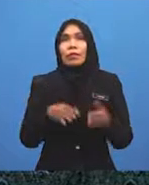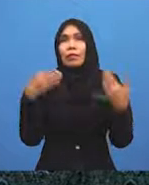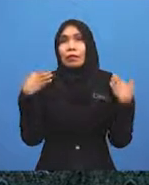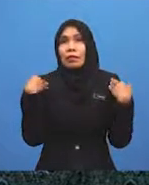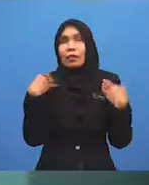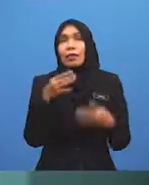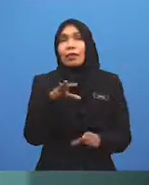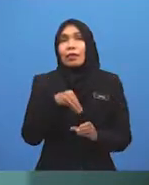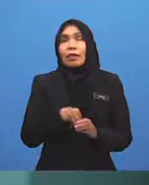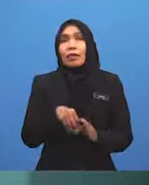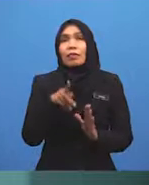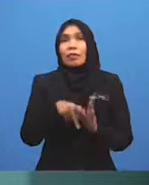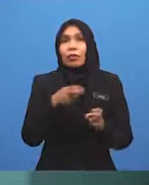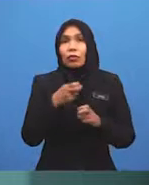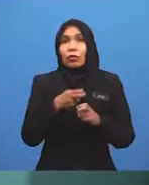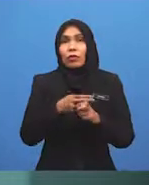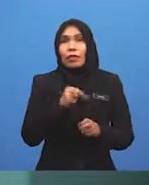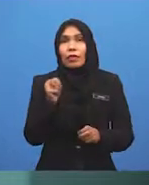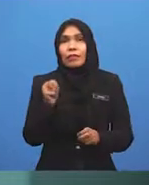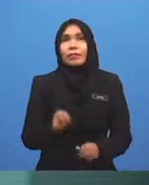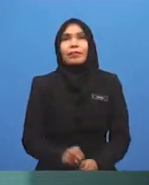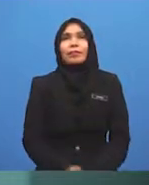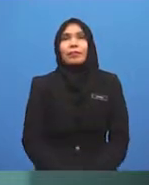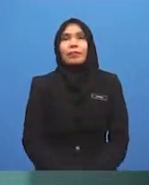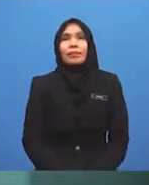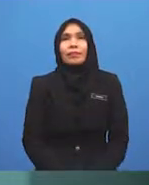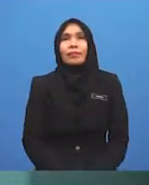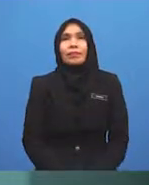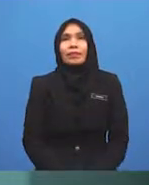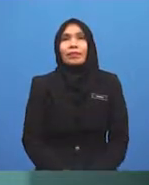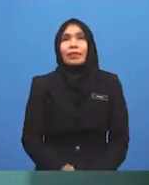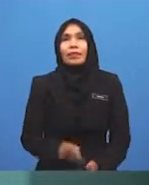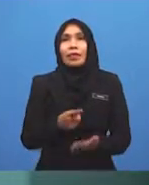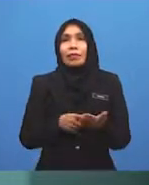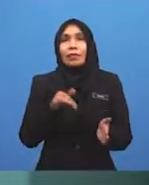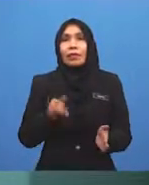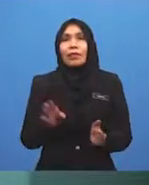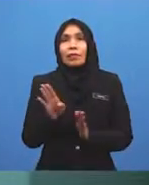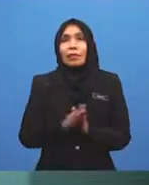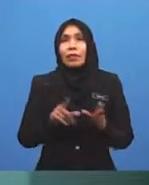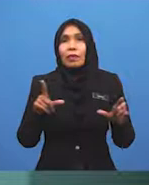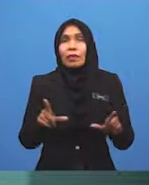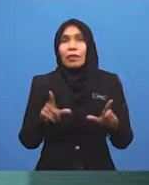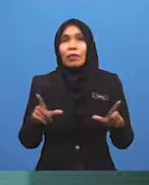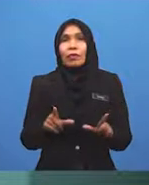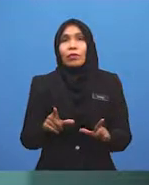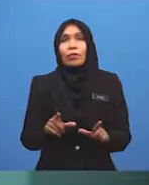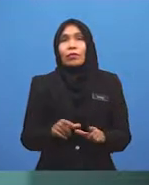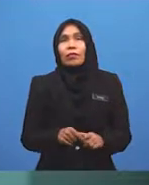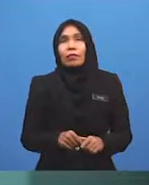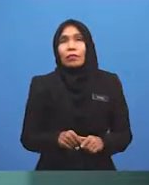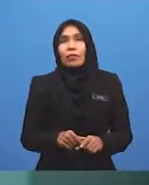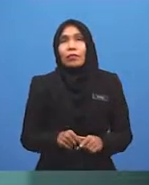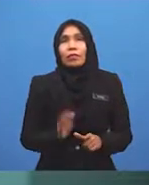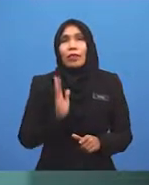kesusahan. Segala perkara yang berlaku pada diri kita akan terlebih dahulu